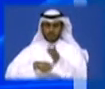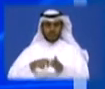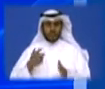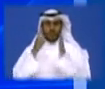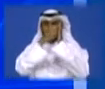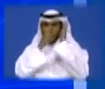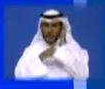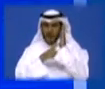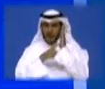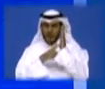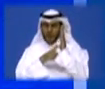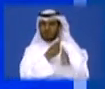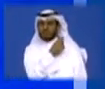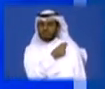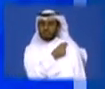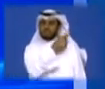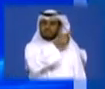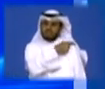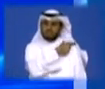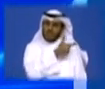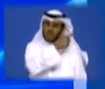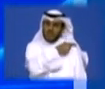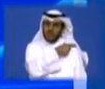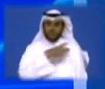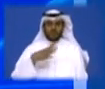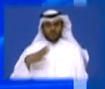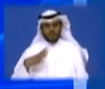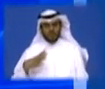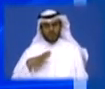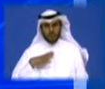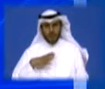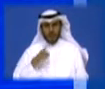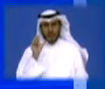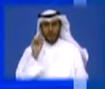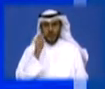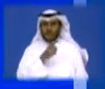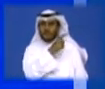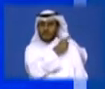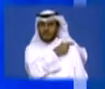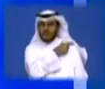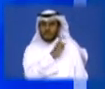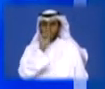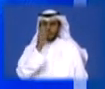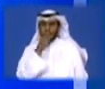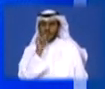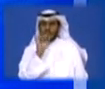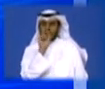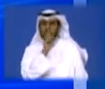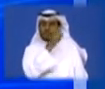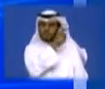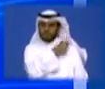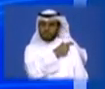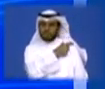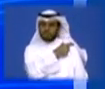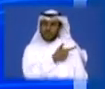مرسوم بترقيه اللواء الركن الشيخ عبد الله نواف الاحمد الصباح الى رتبه فريق وتعيينه نائبا